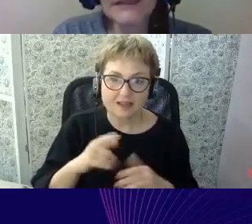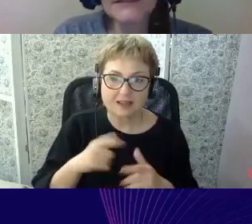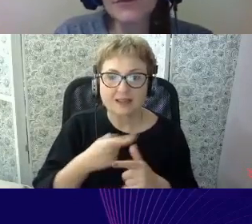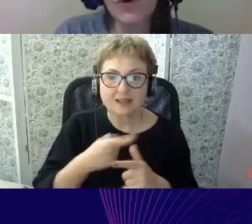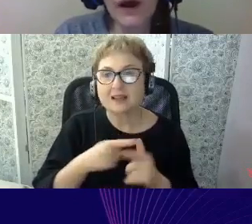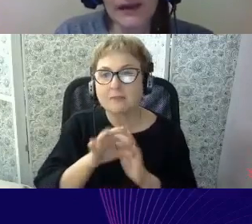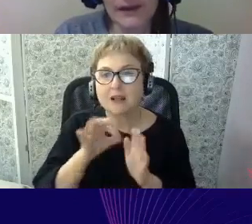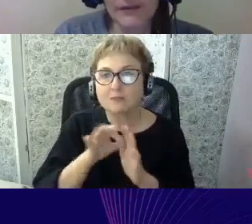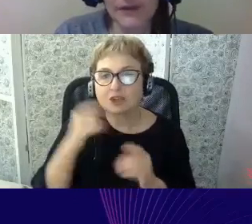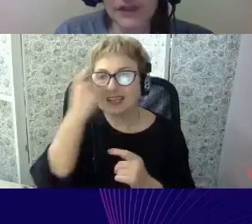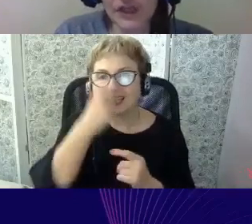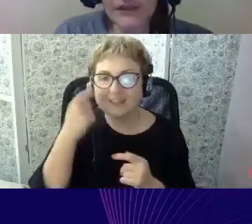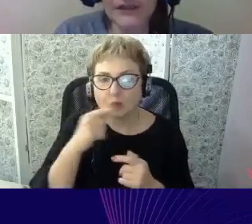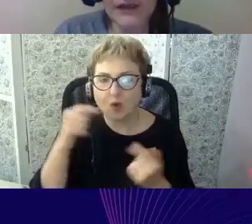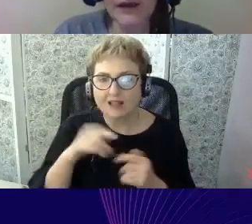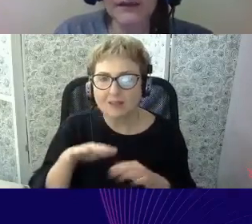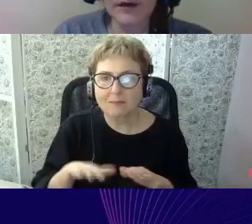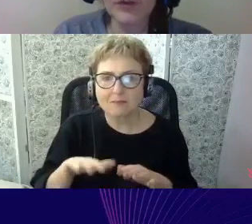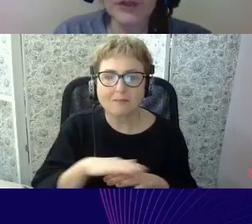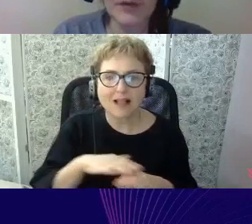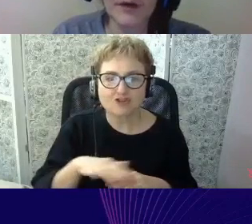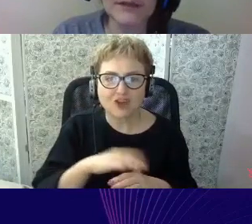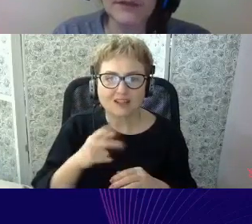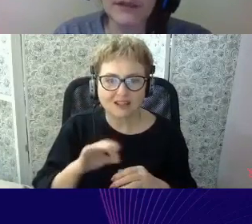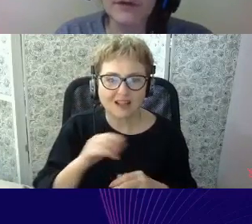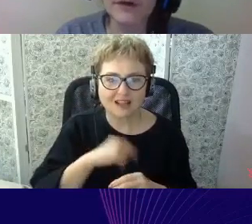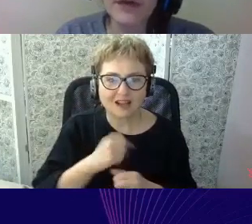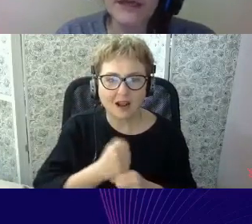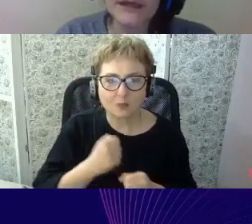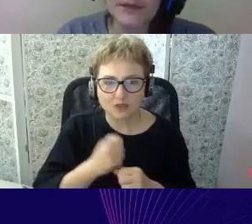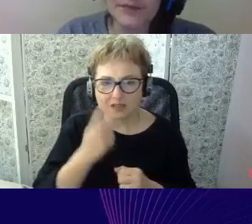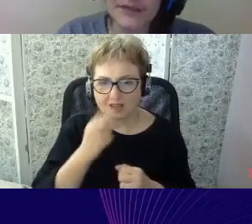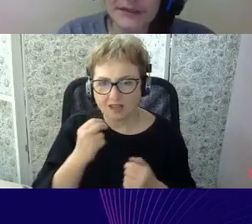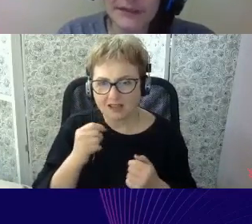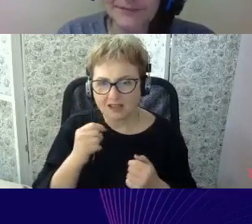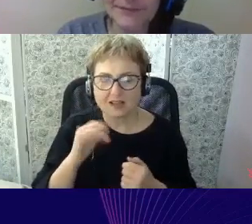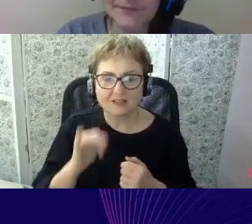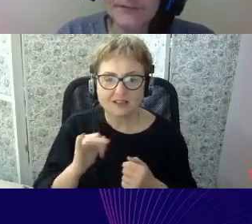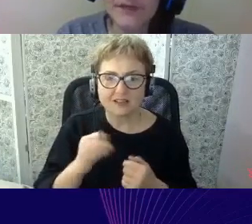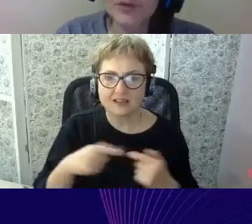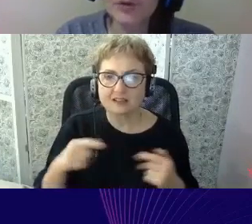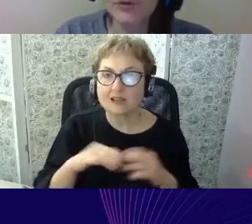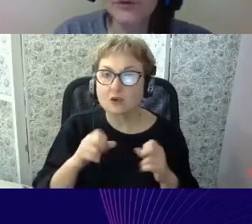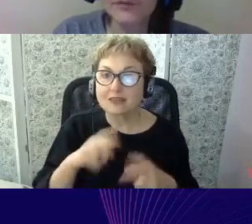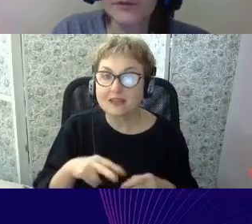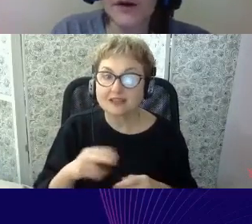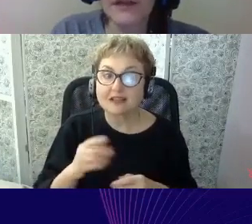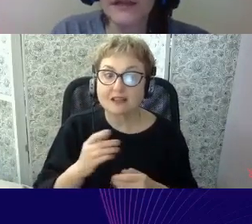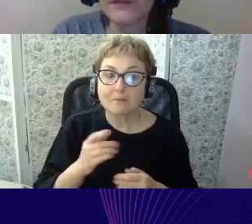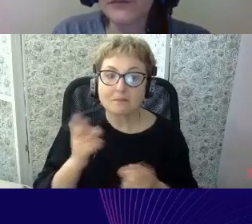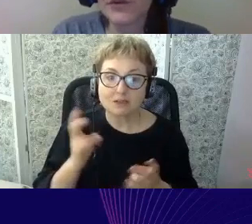подбора индивидуальной площадки для отработки необходимых навыков и компетенций.